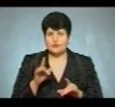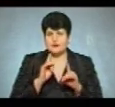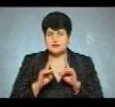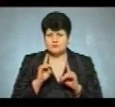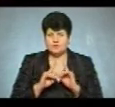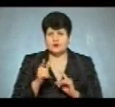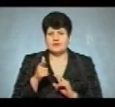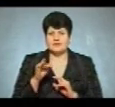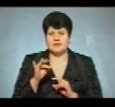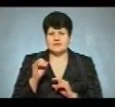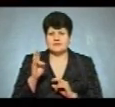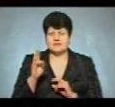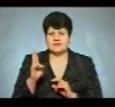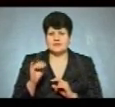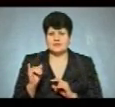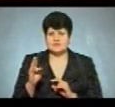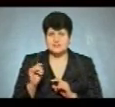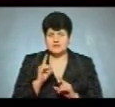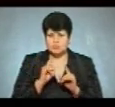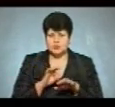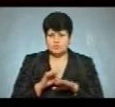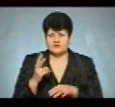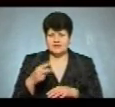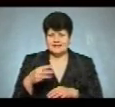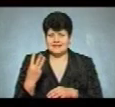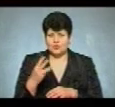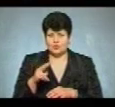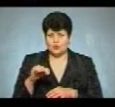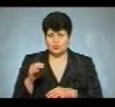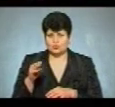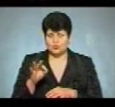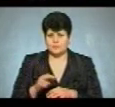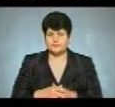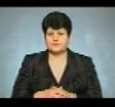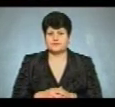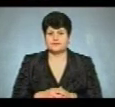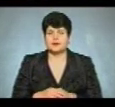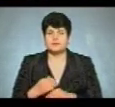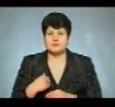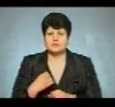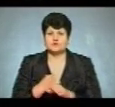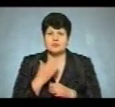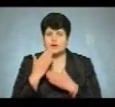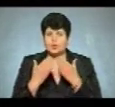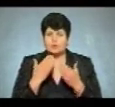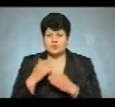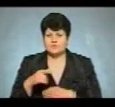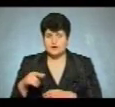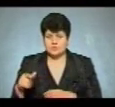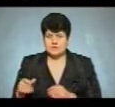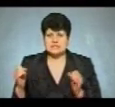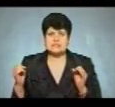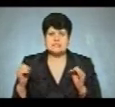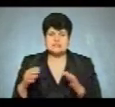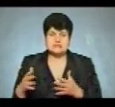Гриньківці Віра Літвінова розповіла, збори проводили 23 лютого. Перш-наперш ми зробили опитування людей і